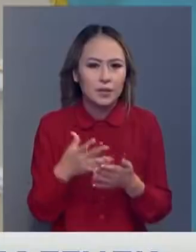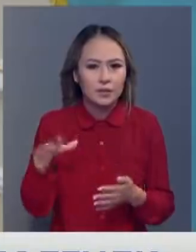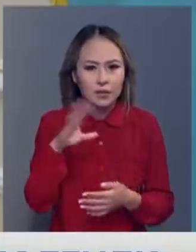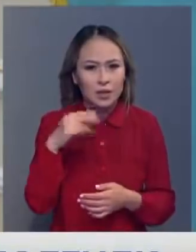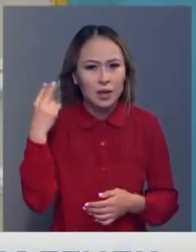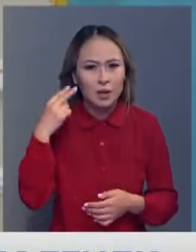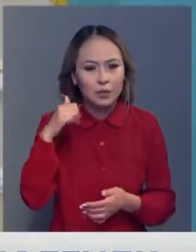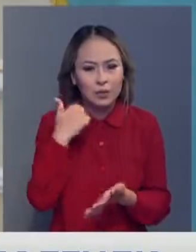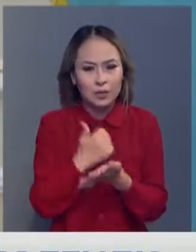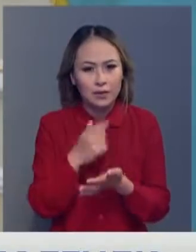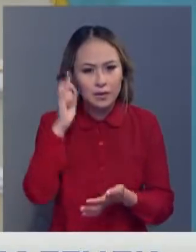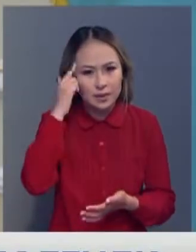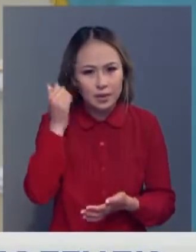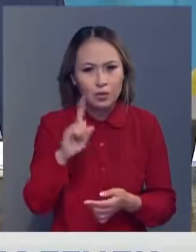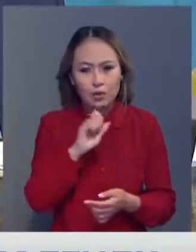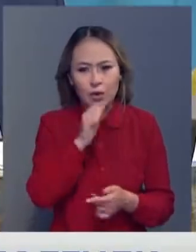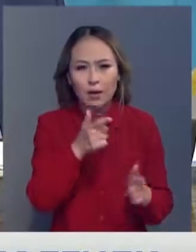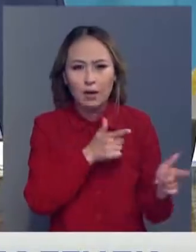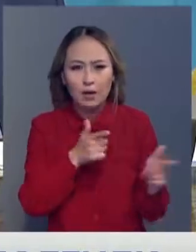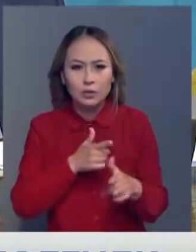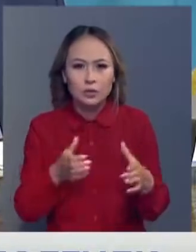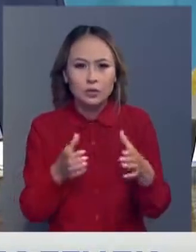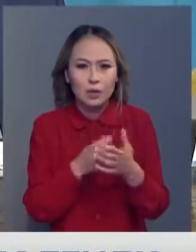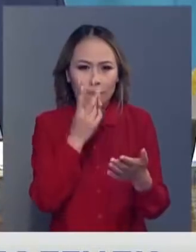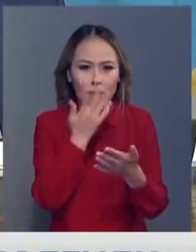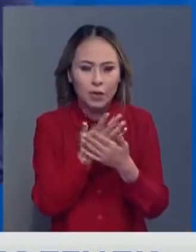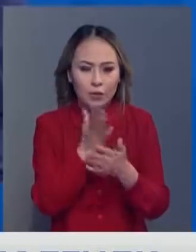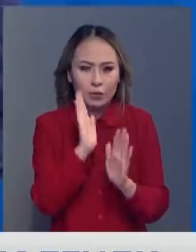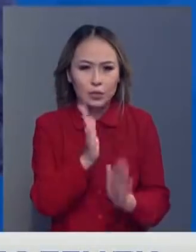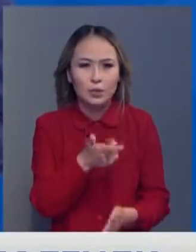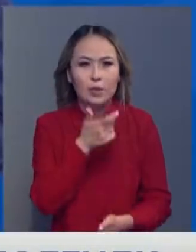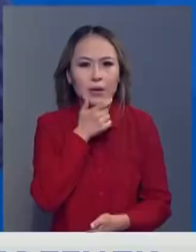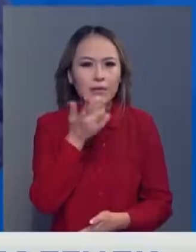Мемлекет башысы әріптесім әзірлеген материалды көрі өтінін жасырымады.